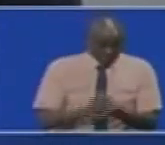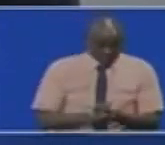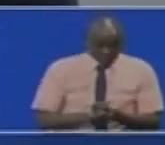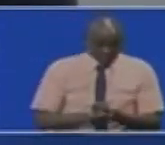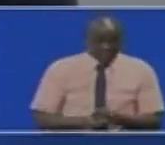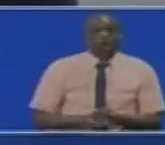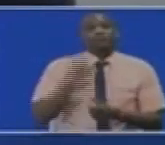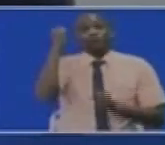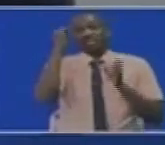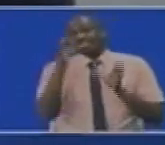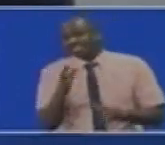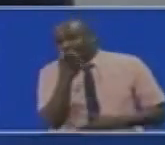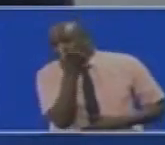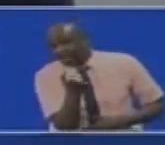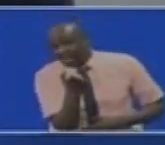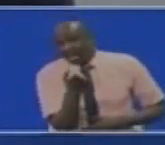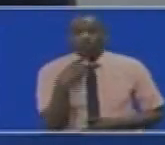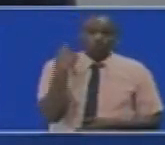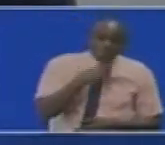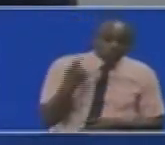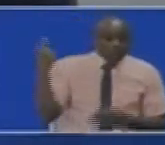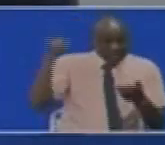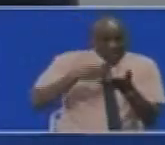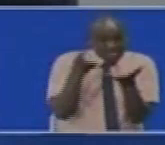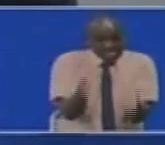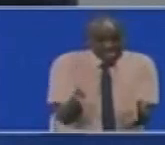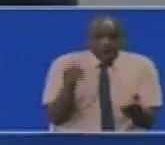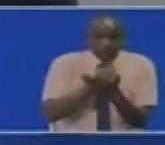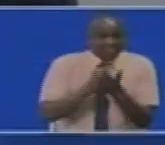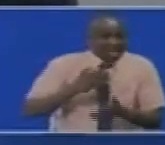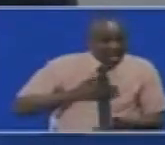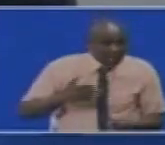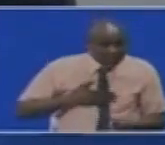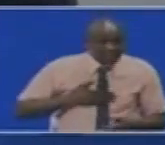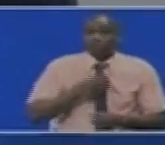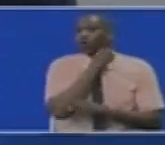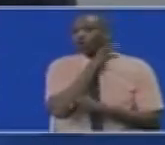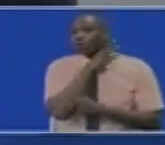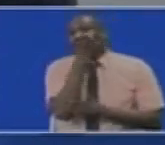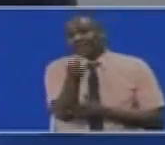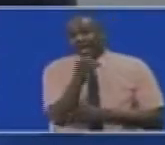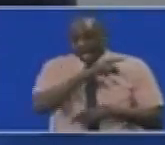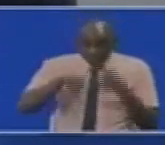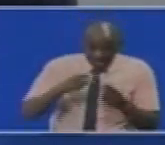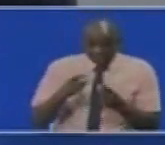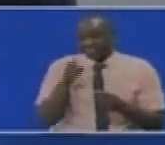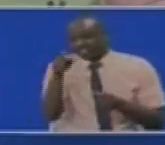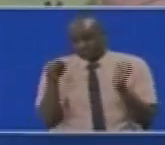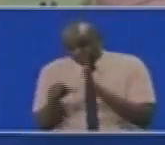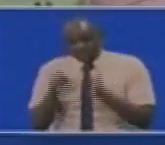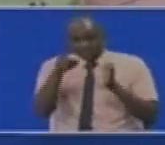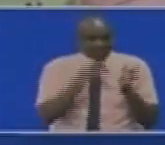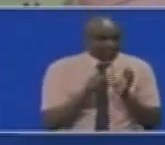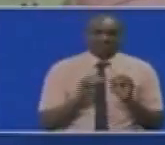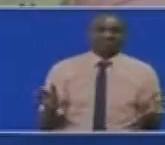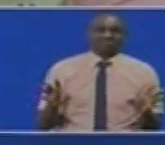hakuna mwanasiasa yoyote ambaye ameweza kufika hapa ofisini kwetu na kutulalamikia kuhusu swala moja au jingine.